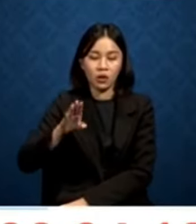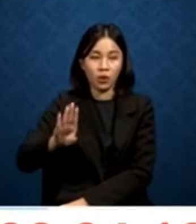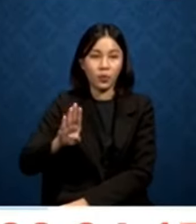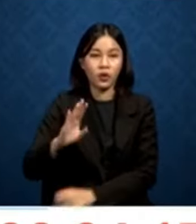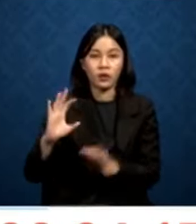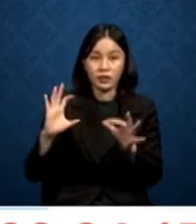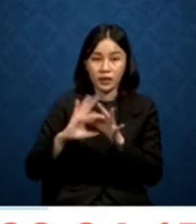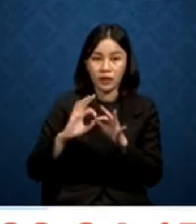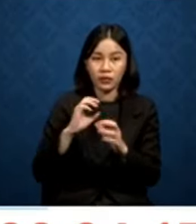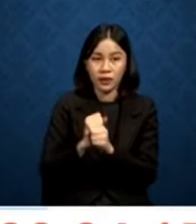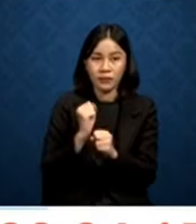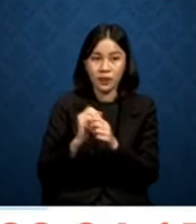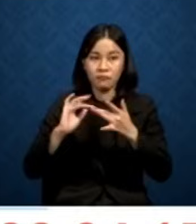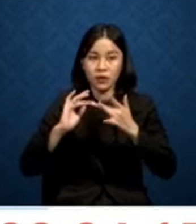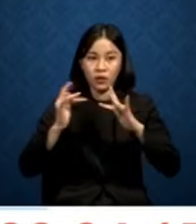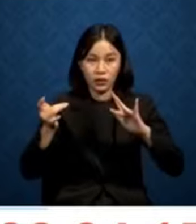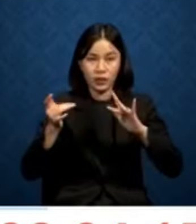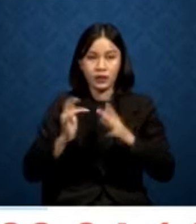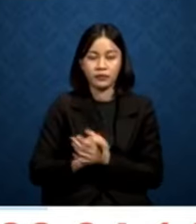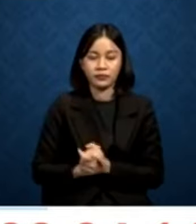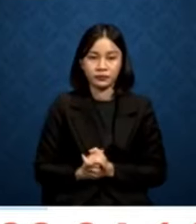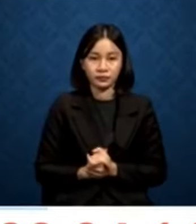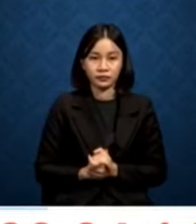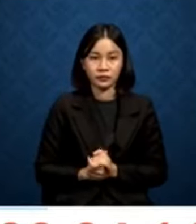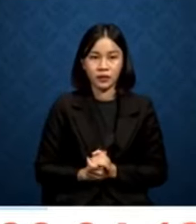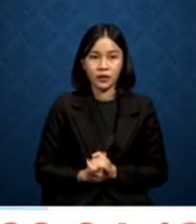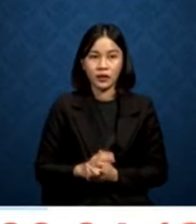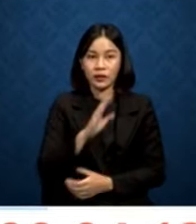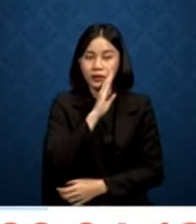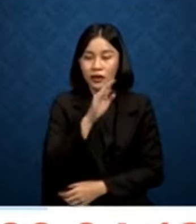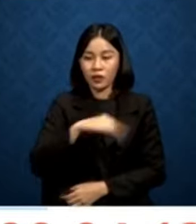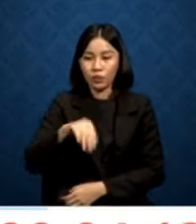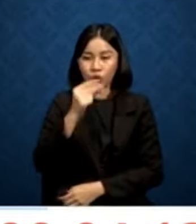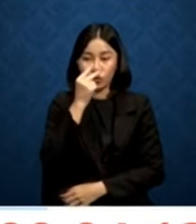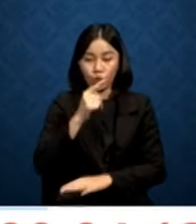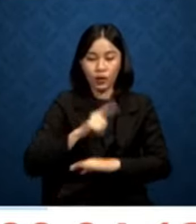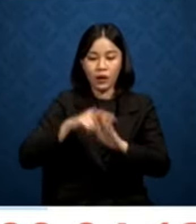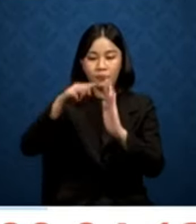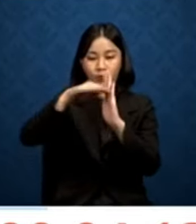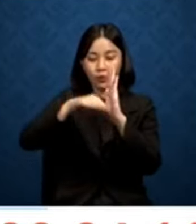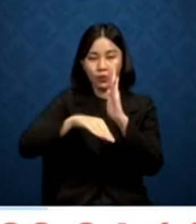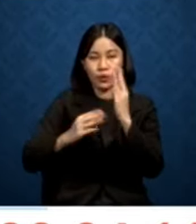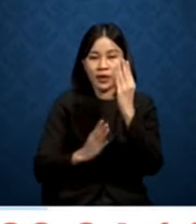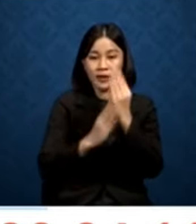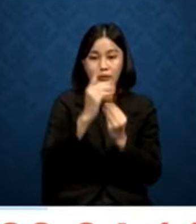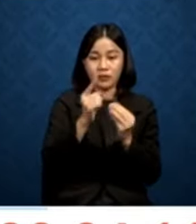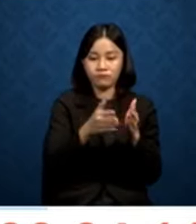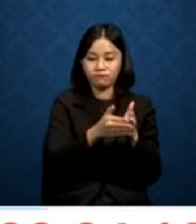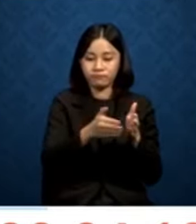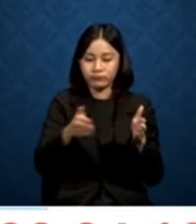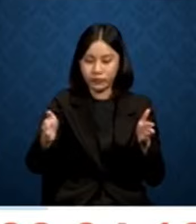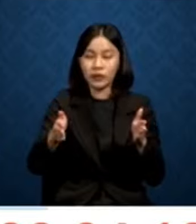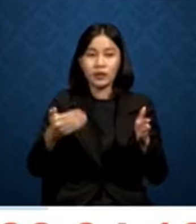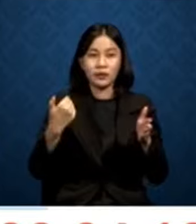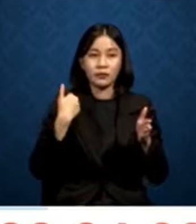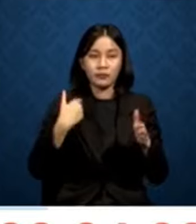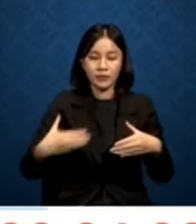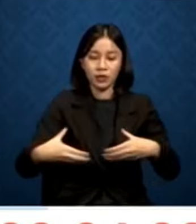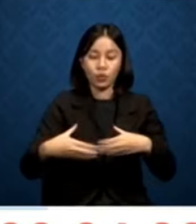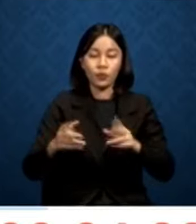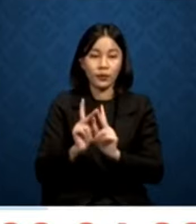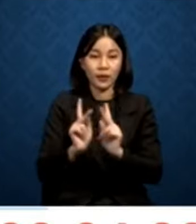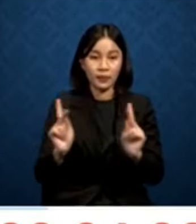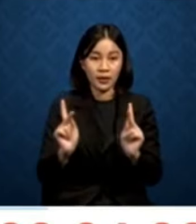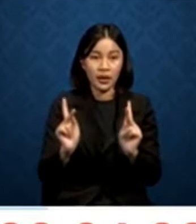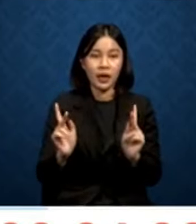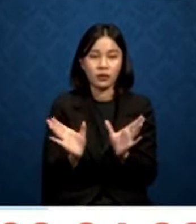ท่านดูทำไน ก็คือ ไ Henchเราได้มการตั้งคณ